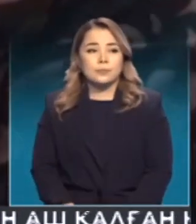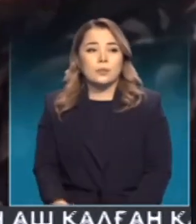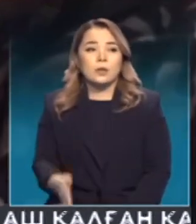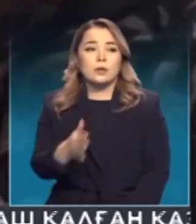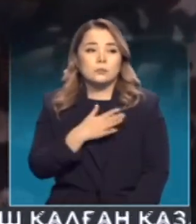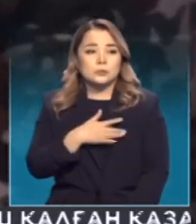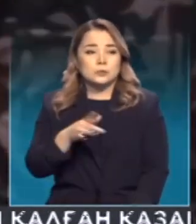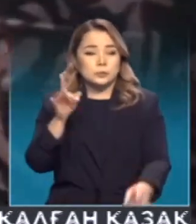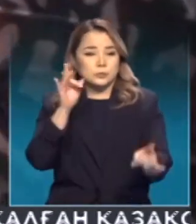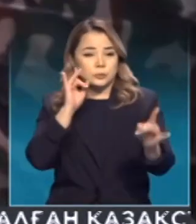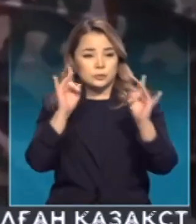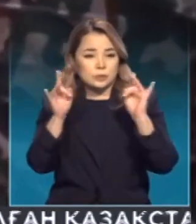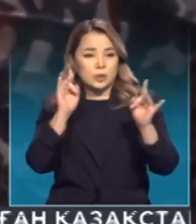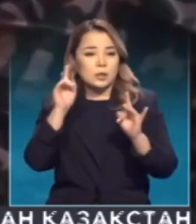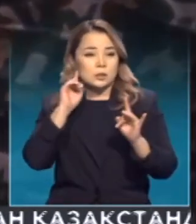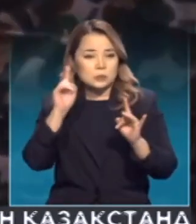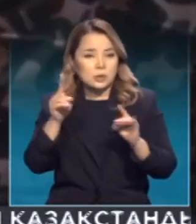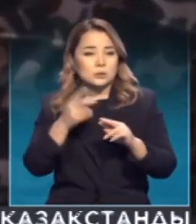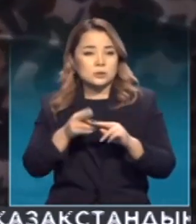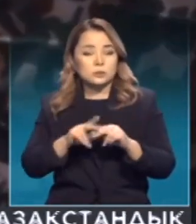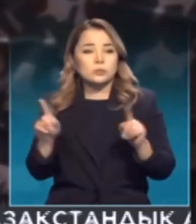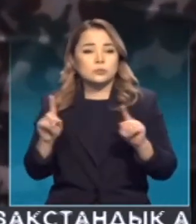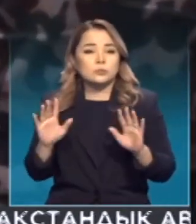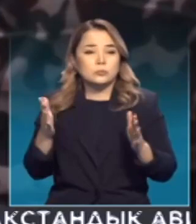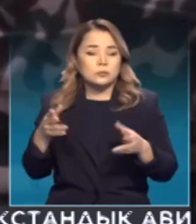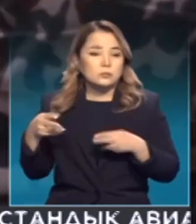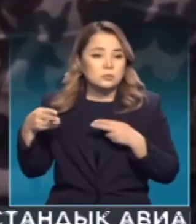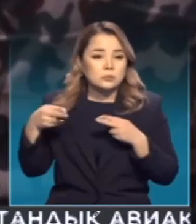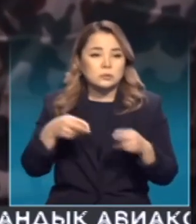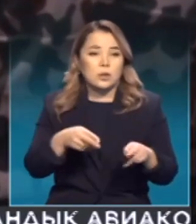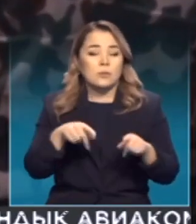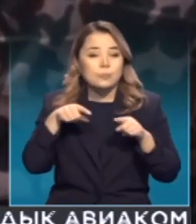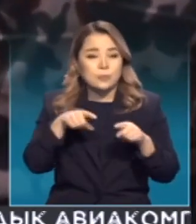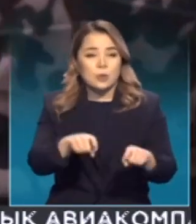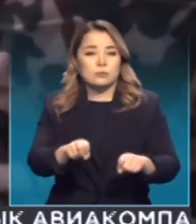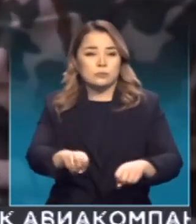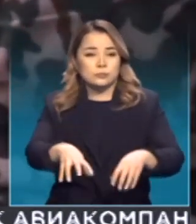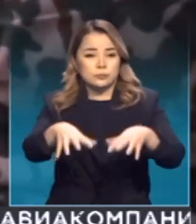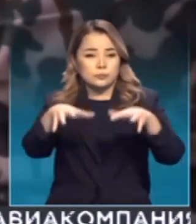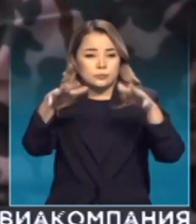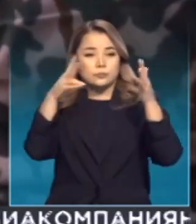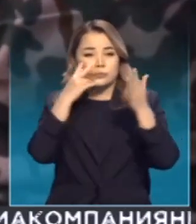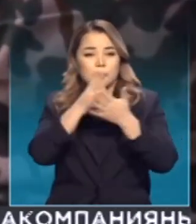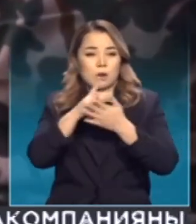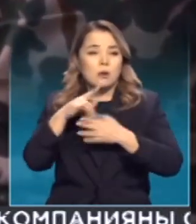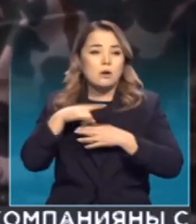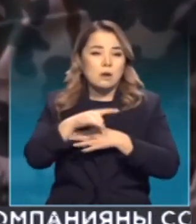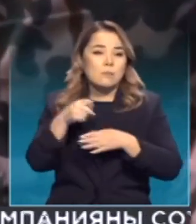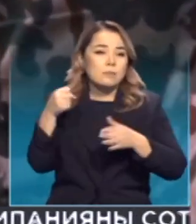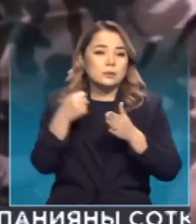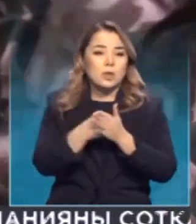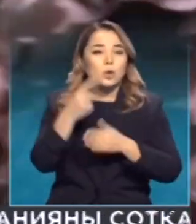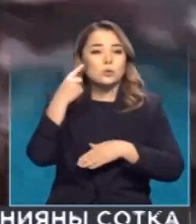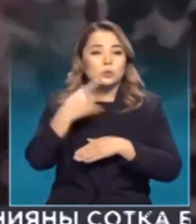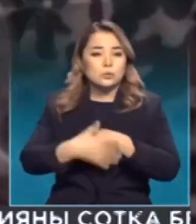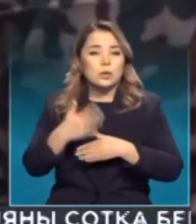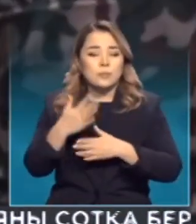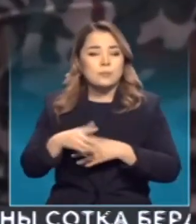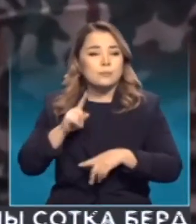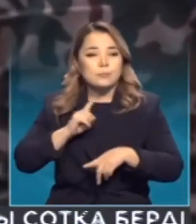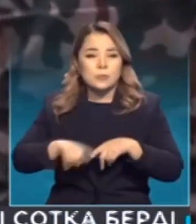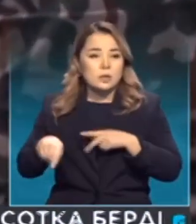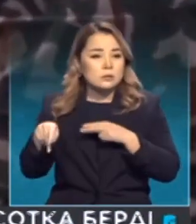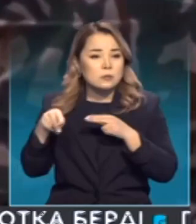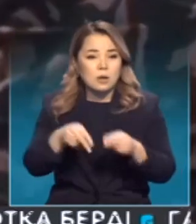Біз қатты дүрсілді естідік және не болғанын көру үшін террасамызға жүгірдік. Көк түтін көтерілді. Әуе кемесінің апатқа ұшырағанын түсініп, оқиға